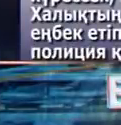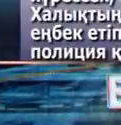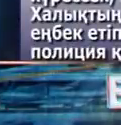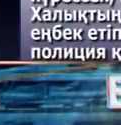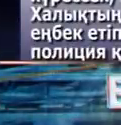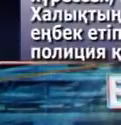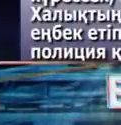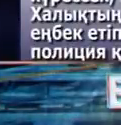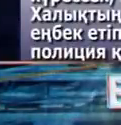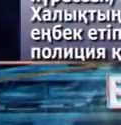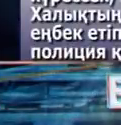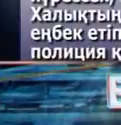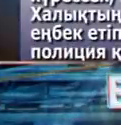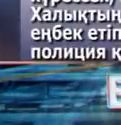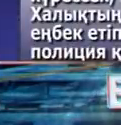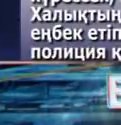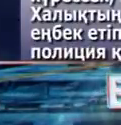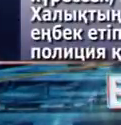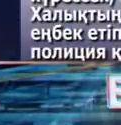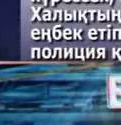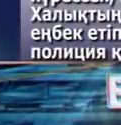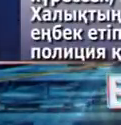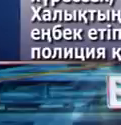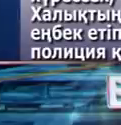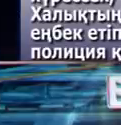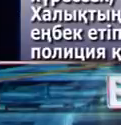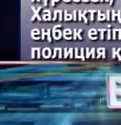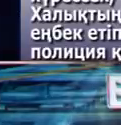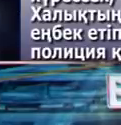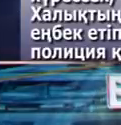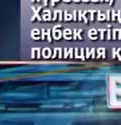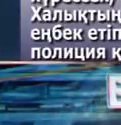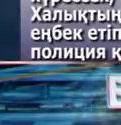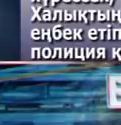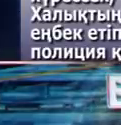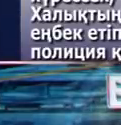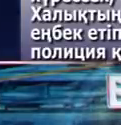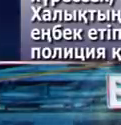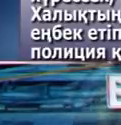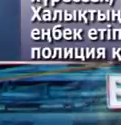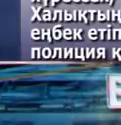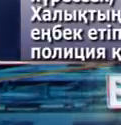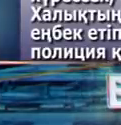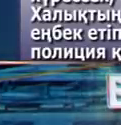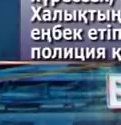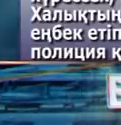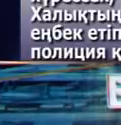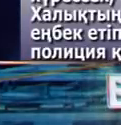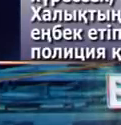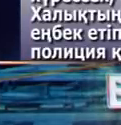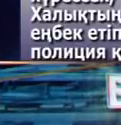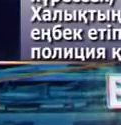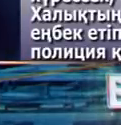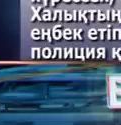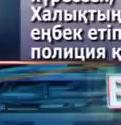Сары уайымға салынуға болмайды, тойларымыз алда. Президент Қасым Жомарт Тоқаев өзінің твиттер парақшасында ел жұрттың еңсесін